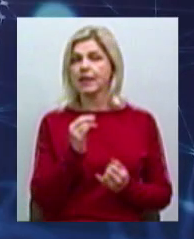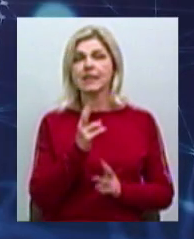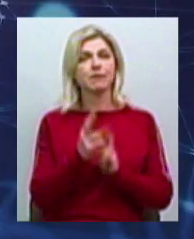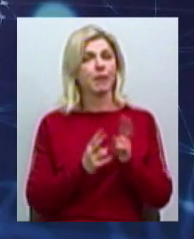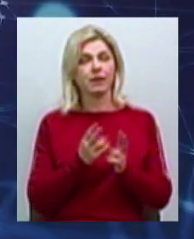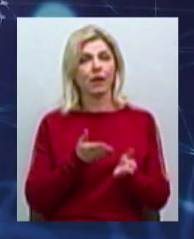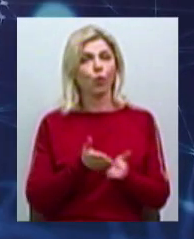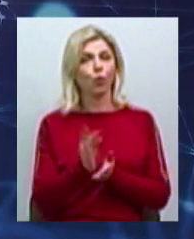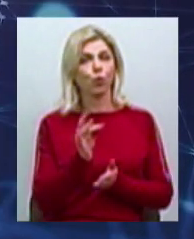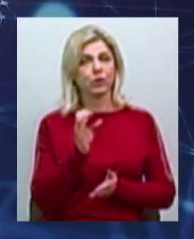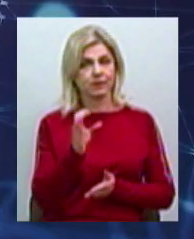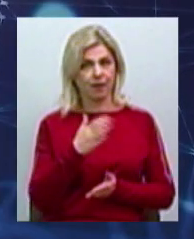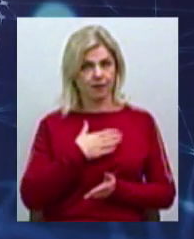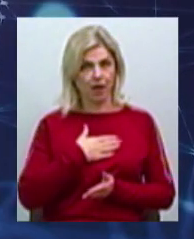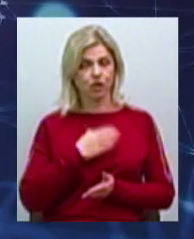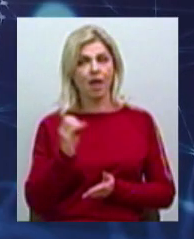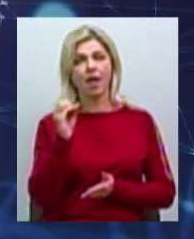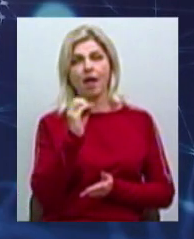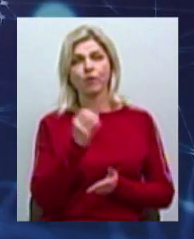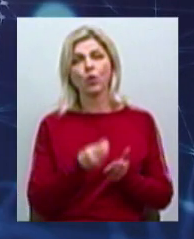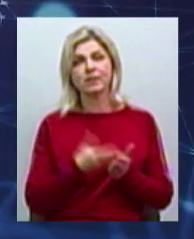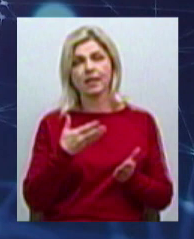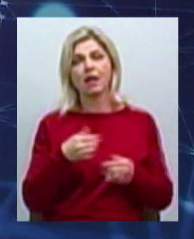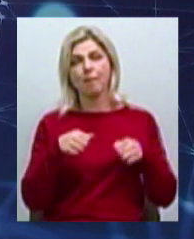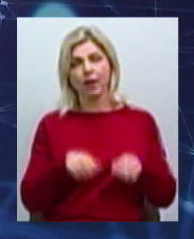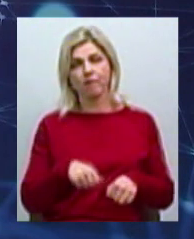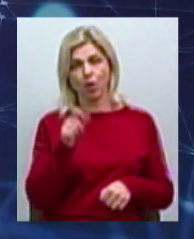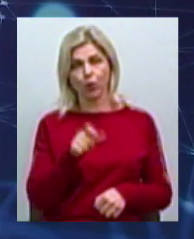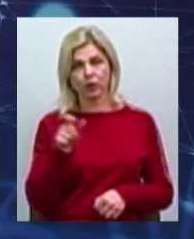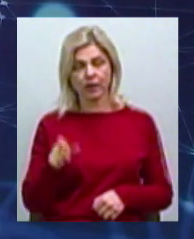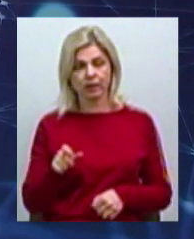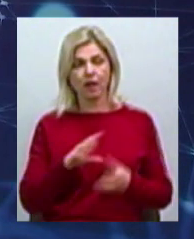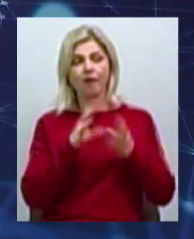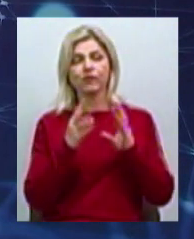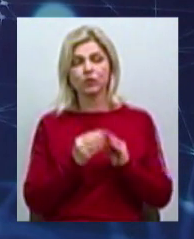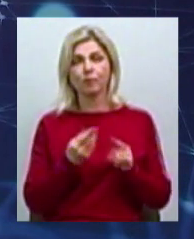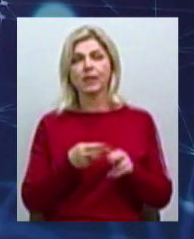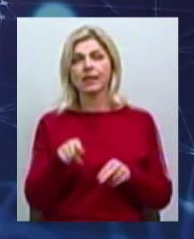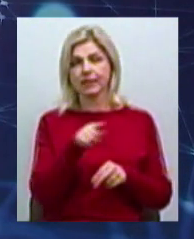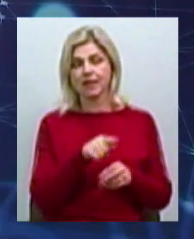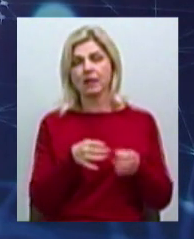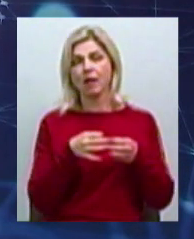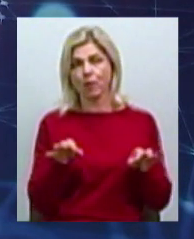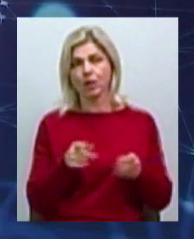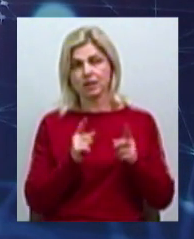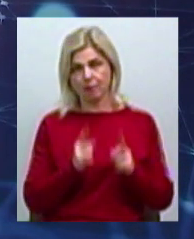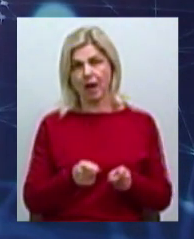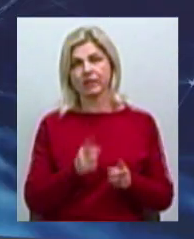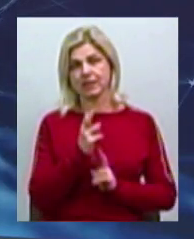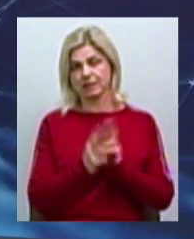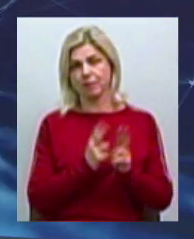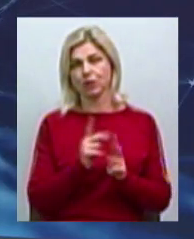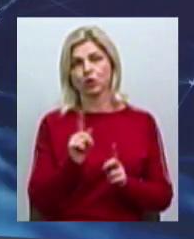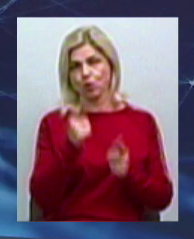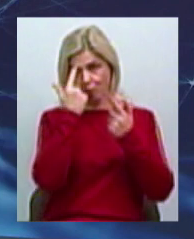курс наш на європейські цінності, на права людини, взагалі на ті демократичні по-справжньому зміни, які